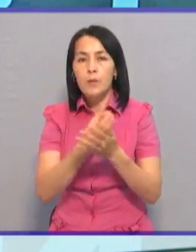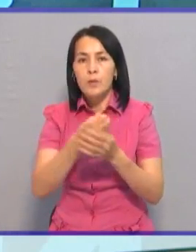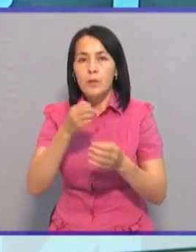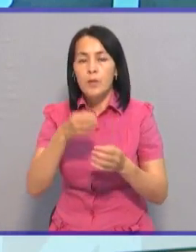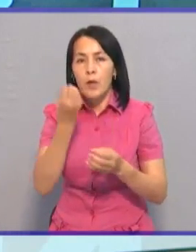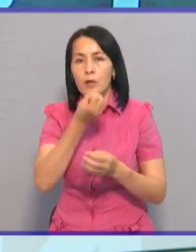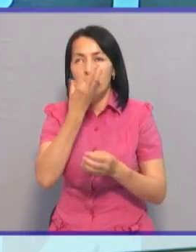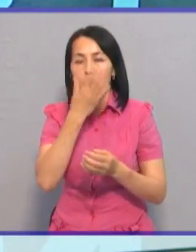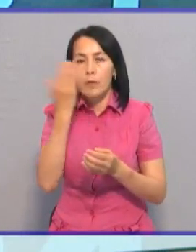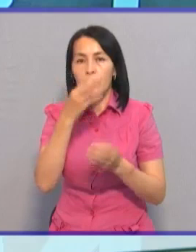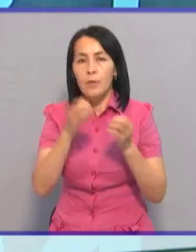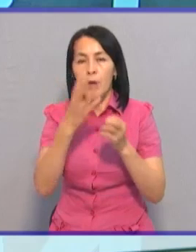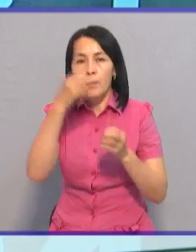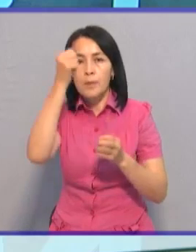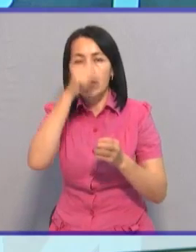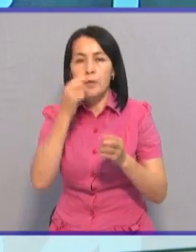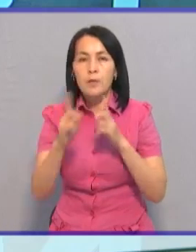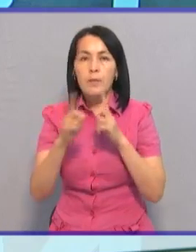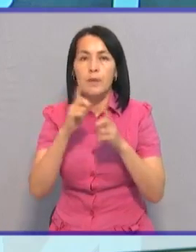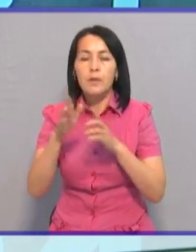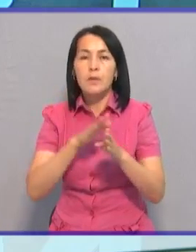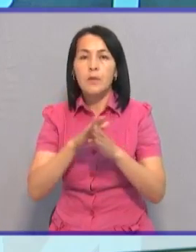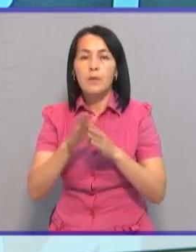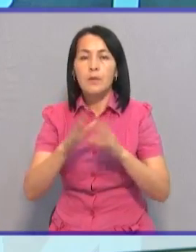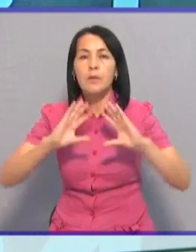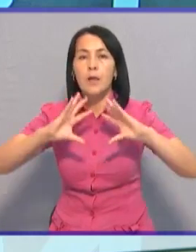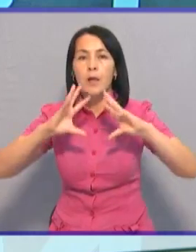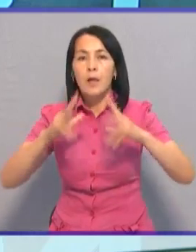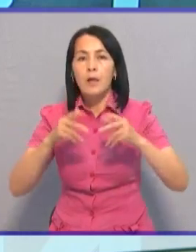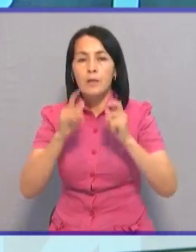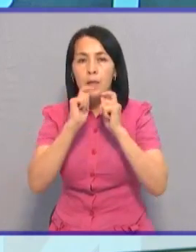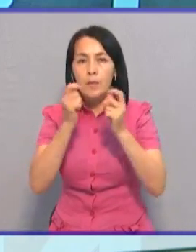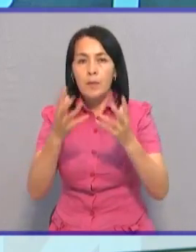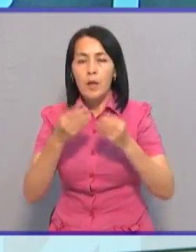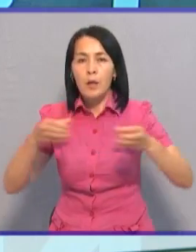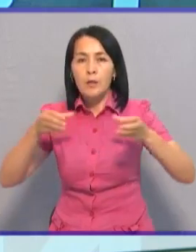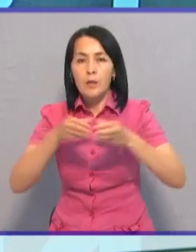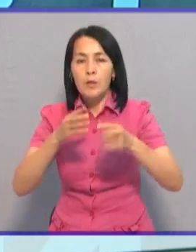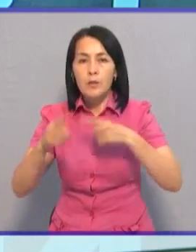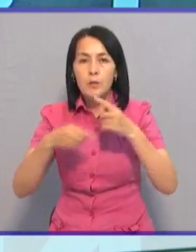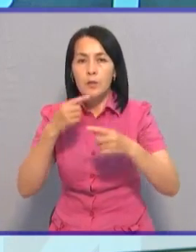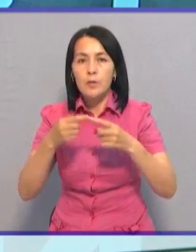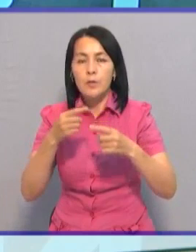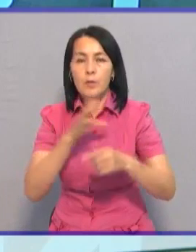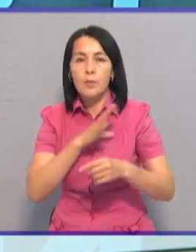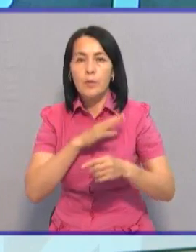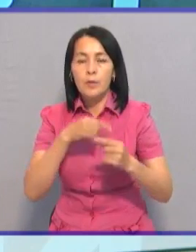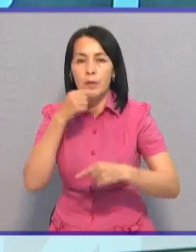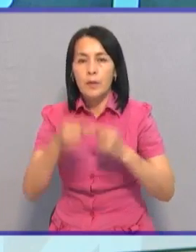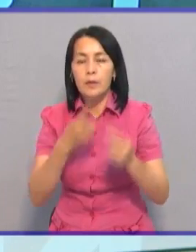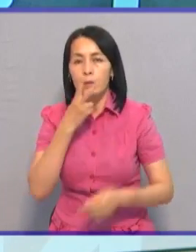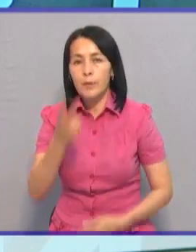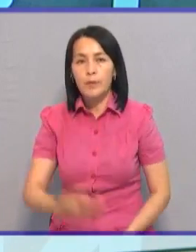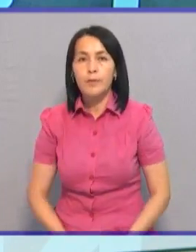«Тюльпан» фильмінің 15 жылдығына орай пресс-конференция өтті. Әлемдік деңгейдегі марапат алған ұжыммен сұхбаттасып айтқан болатынбыз. Келесі